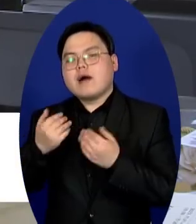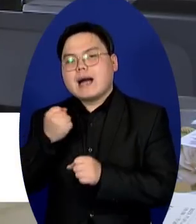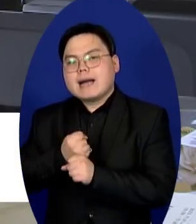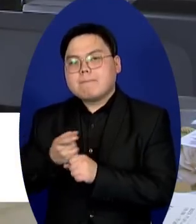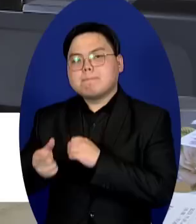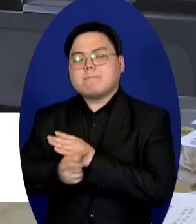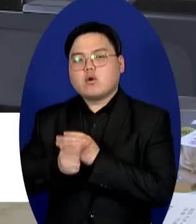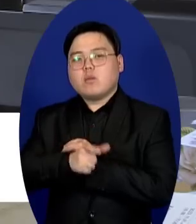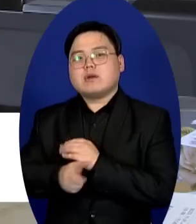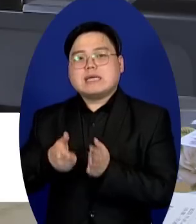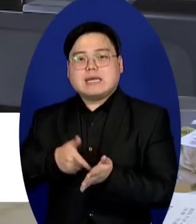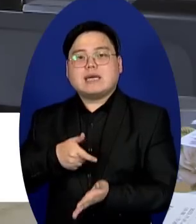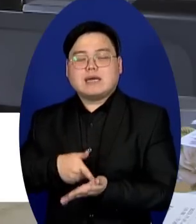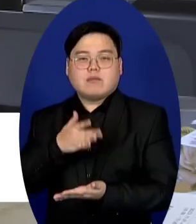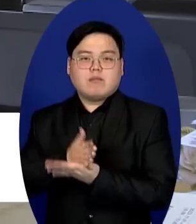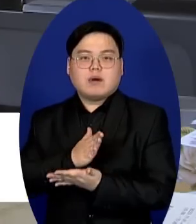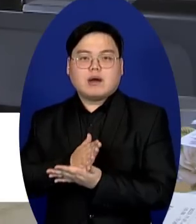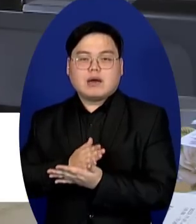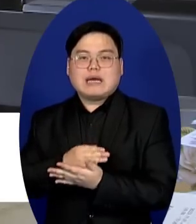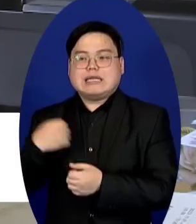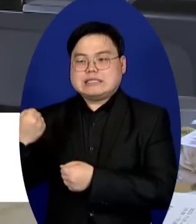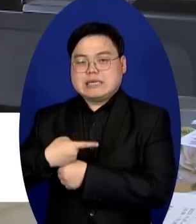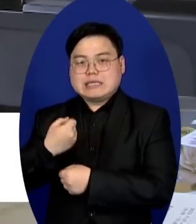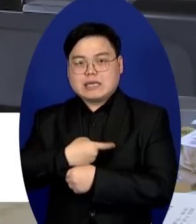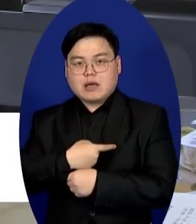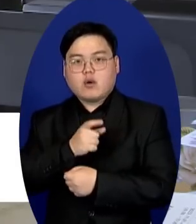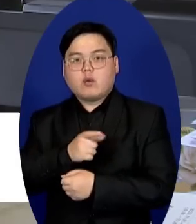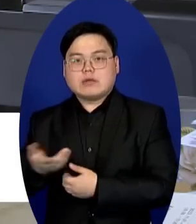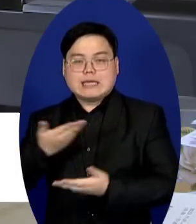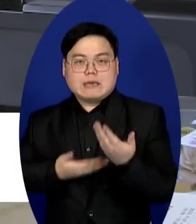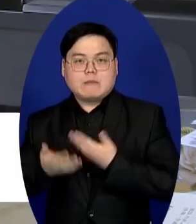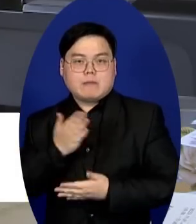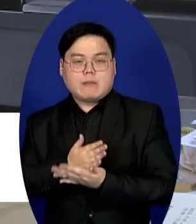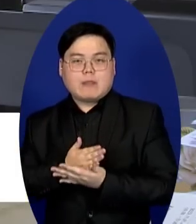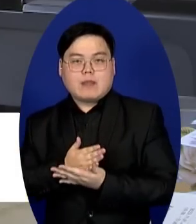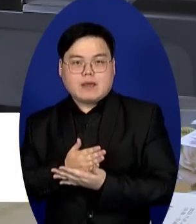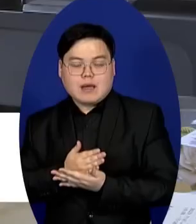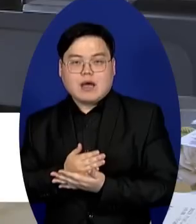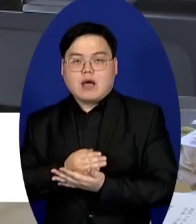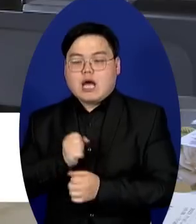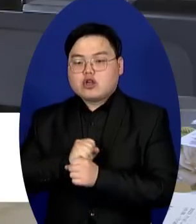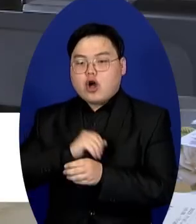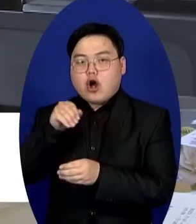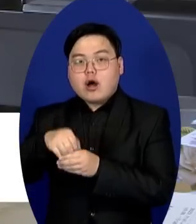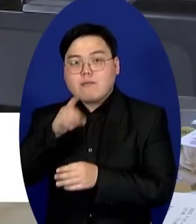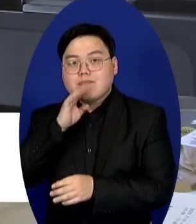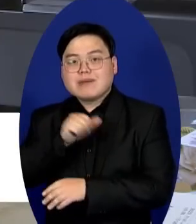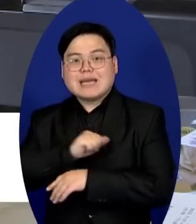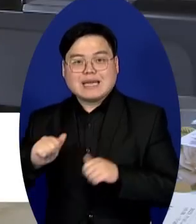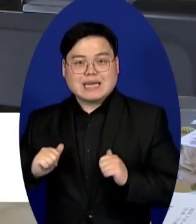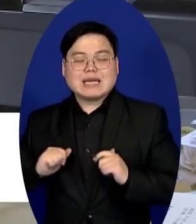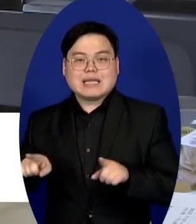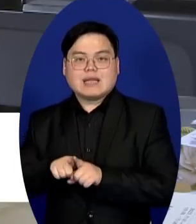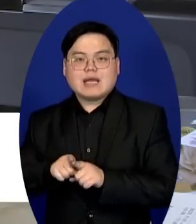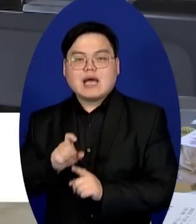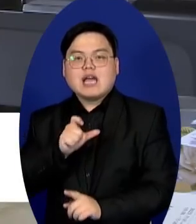мэрэгчлэлтнүүд хэрэгтэй байна гэсэн ийм захиалгууд ажиллах учраас ирж байна. За зуурчлагдж байгаа иргэдийн дийлэнх нь ч гэсэн бас яг ийм ингийн